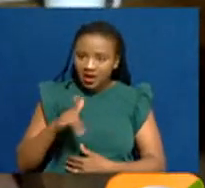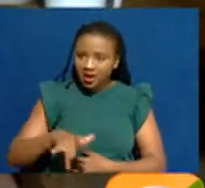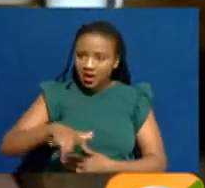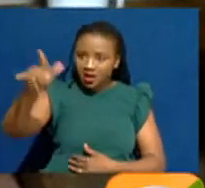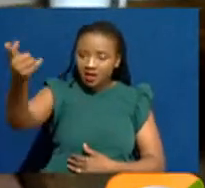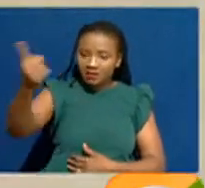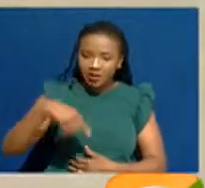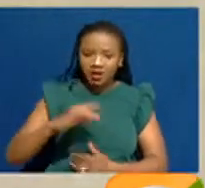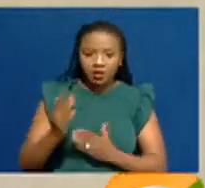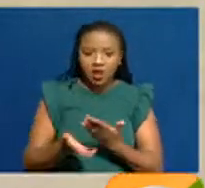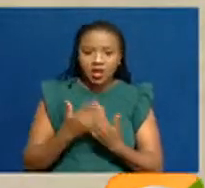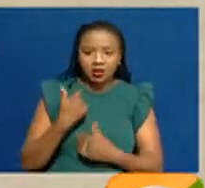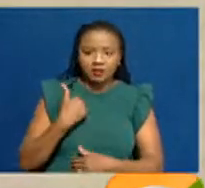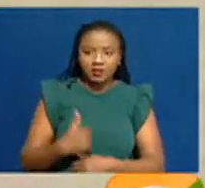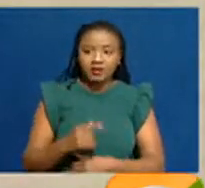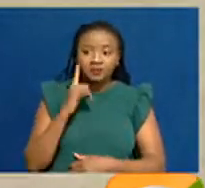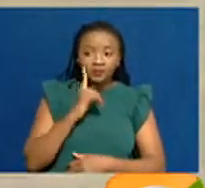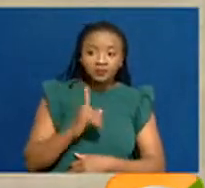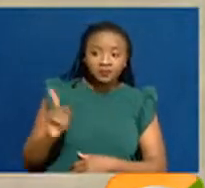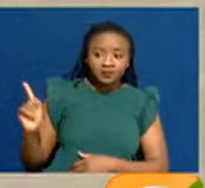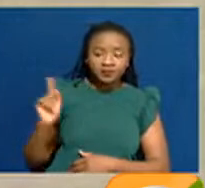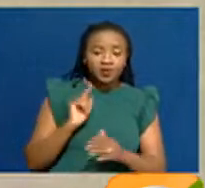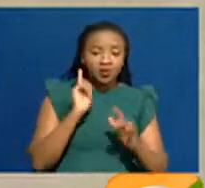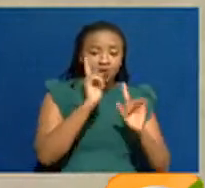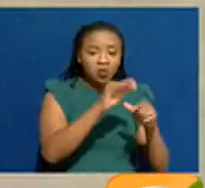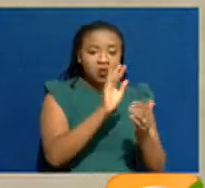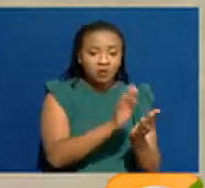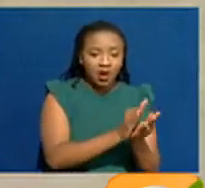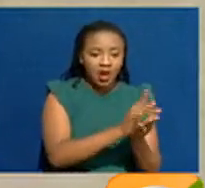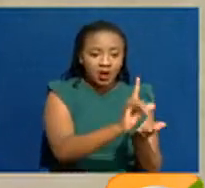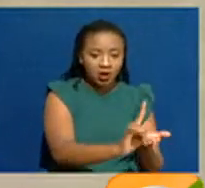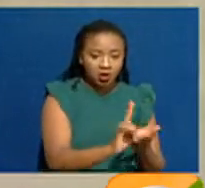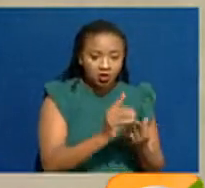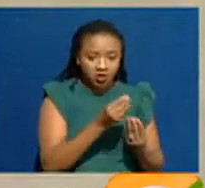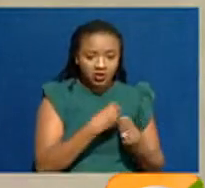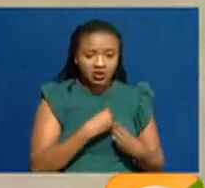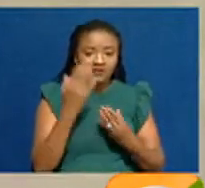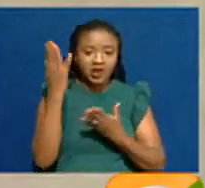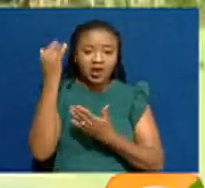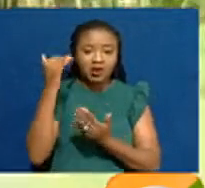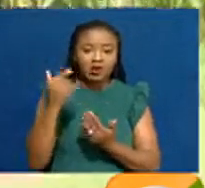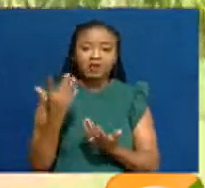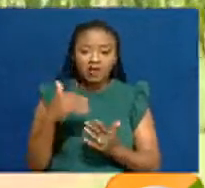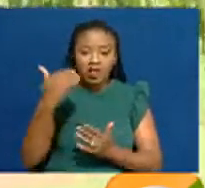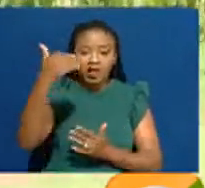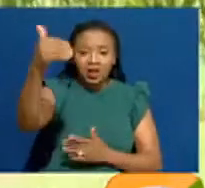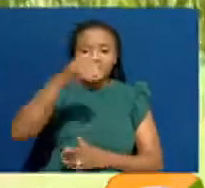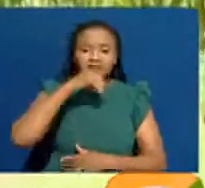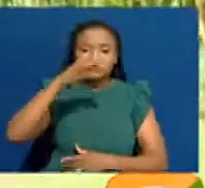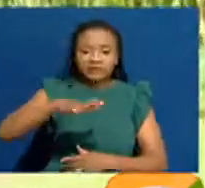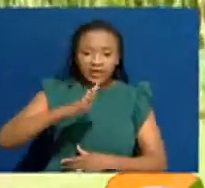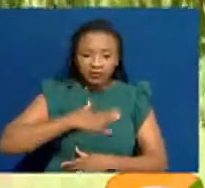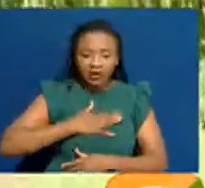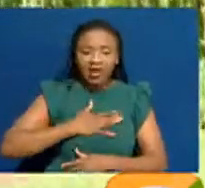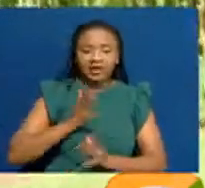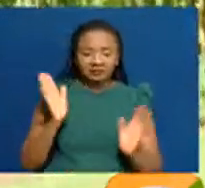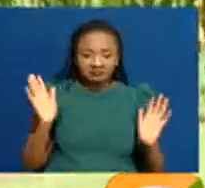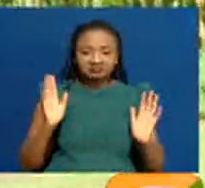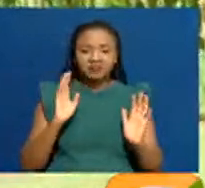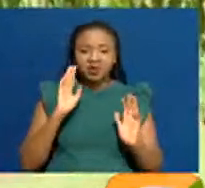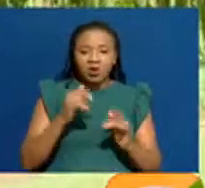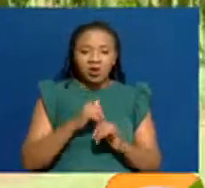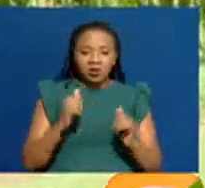wala nyuma. Alichukua mkopo wa benki akitumai ataishi starehe siku za alafu na kumlipia mwanawe